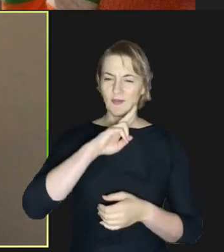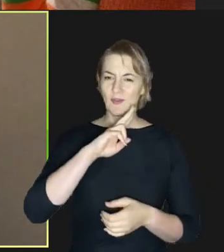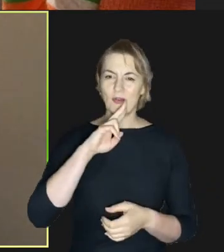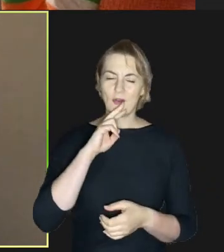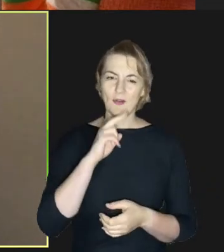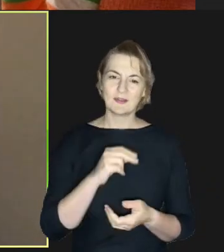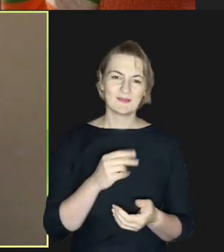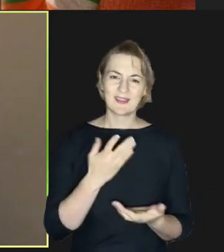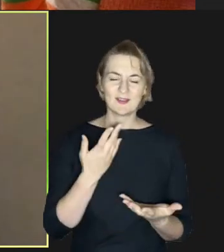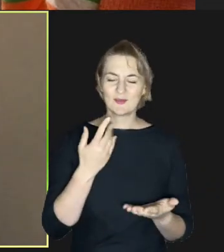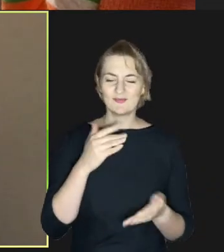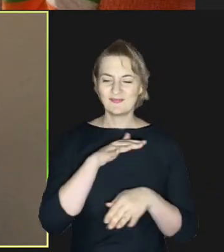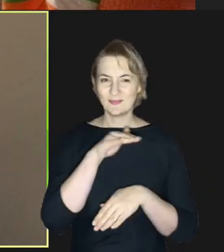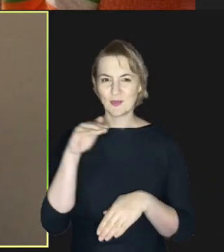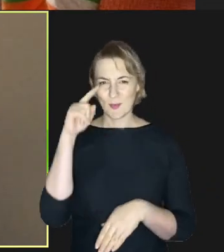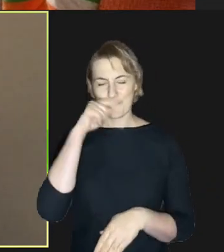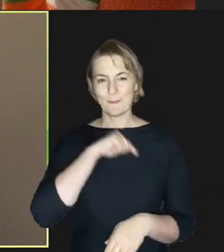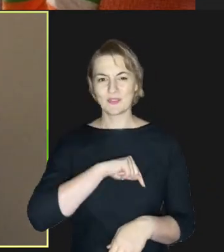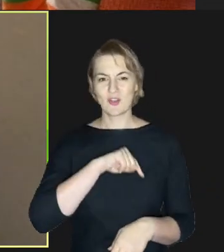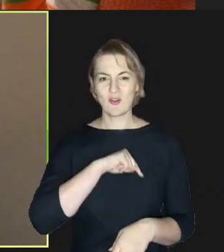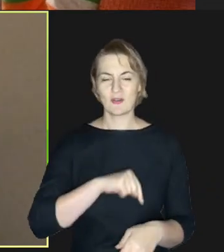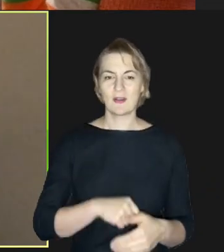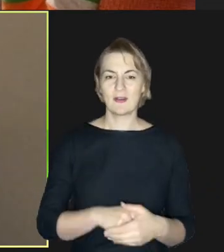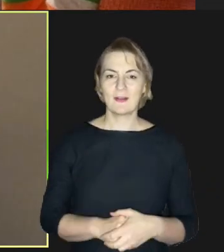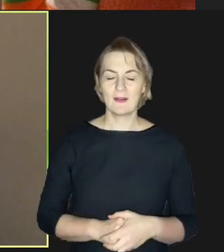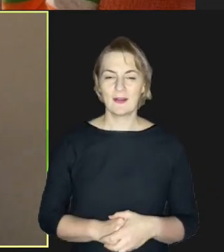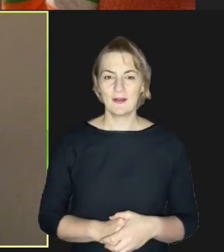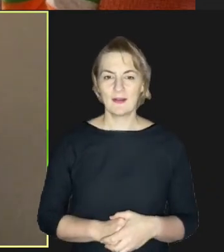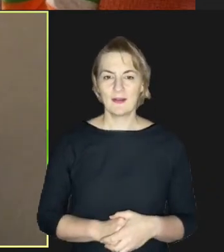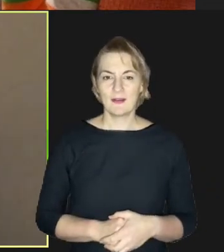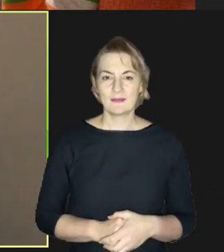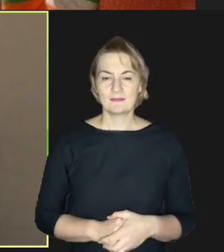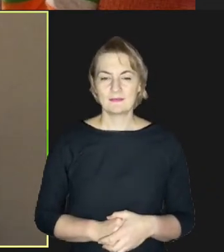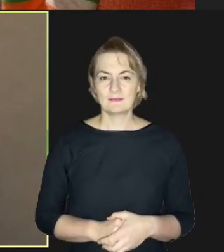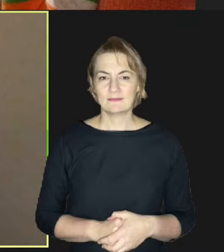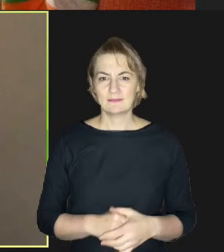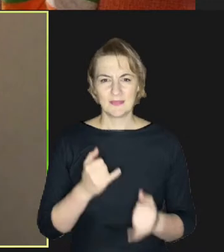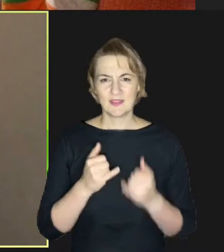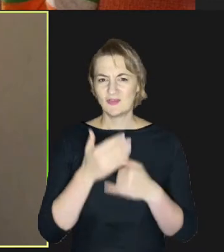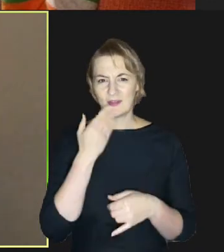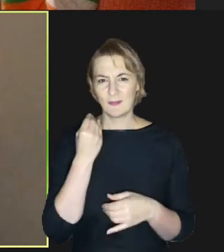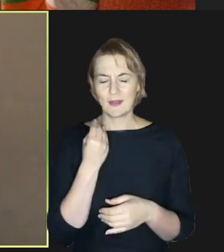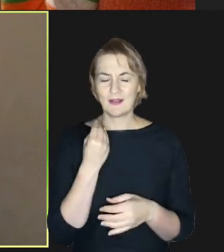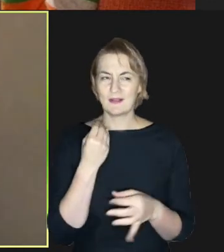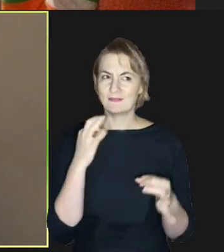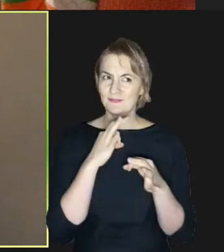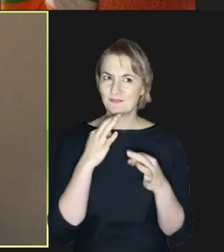gdyby poziom psychologiczny. Jeśli to nie jest zbyt dolegliwe, to